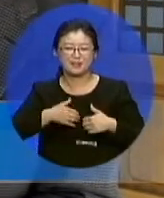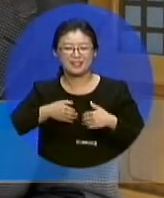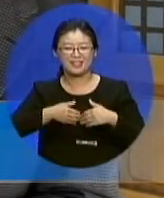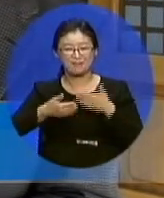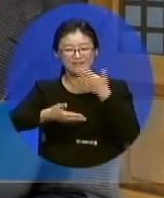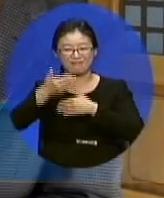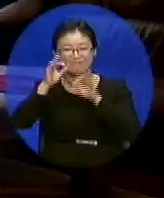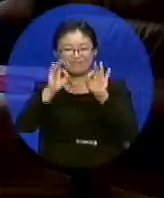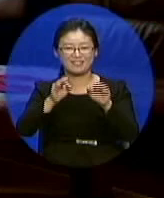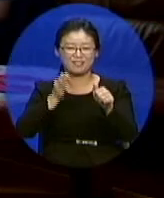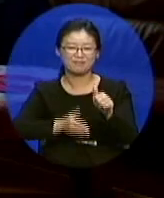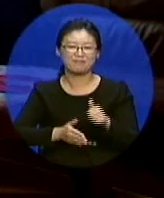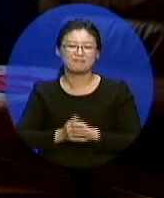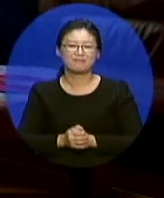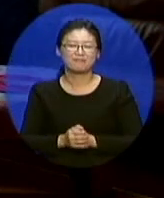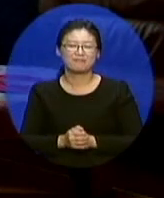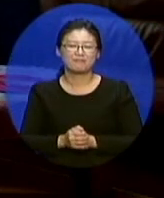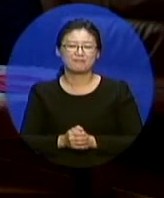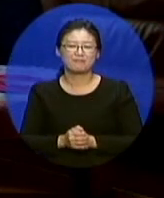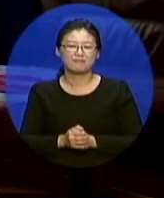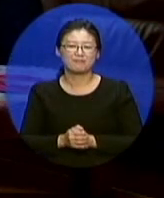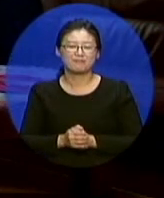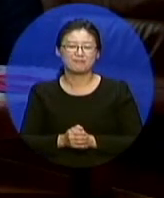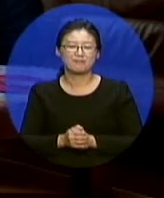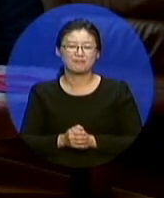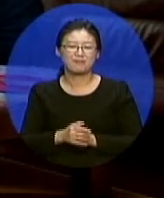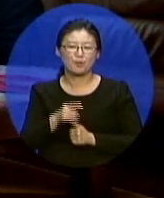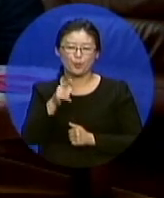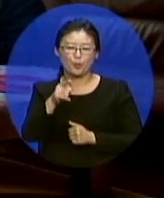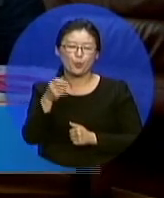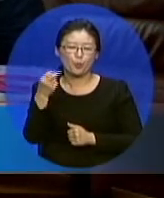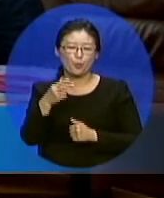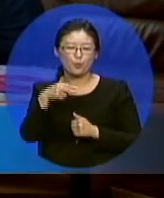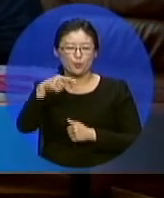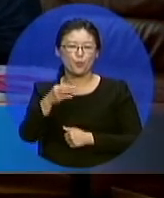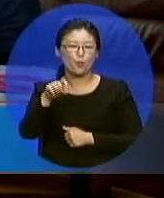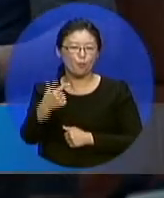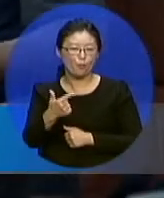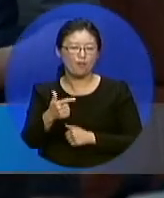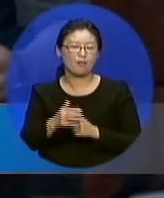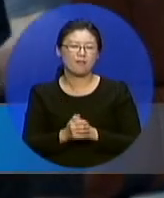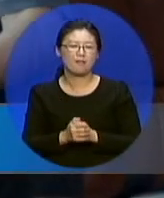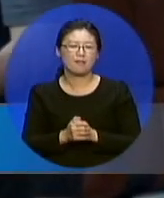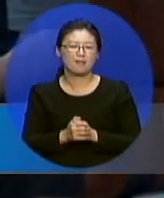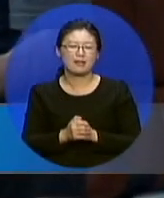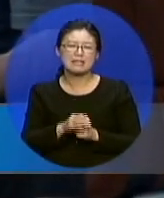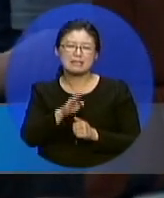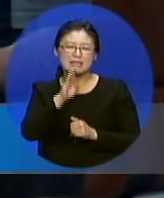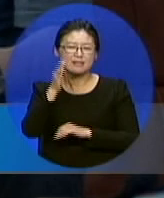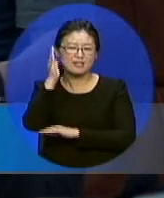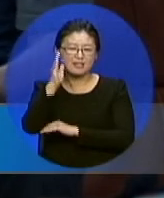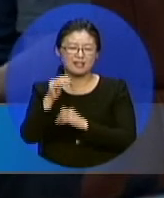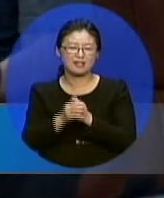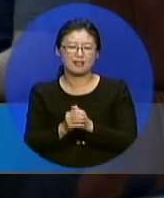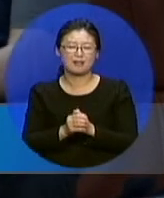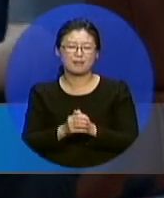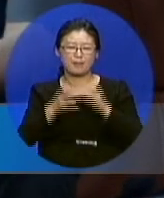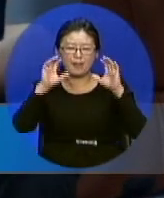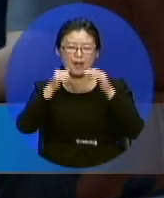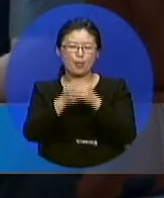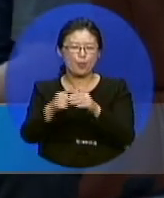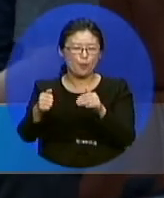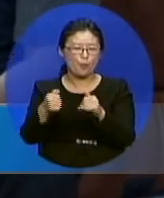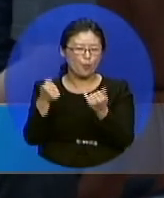봐주셨으면 좋겠습니다. 또 한편의 현실에 주목한 영화 소원. 실화를 바탕으로 아동 성폭력에 대한